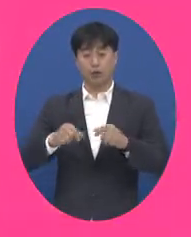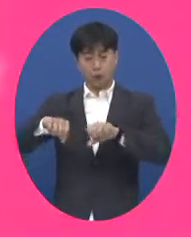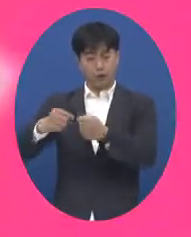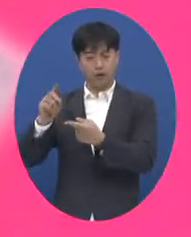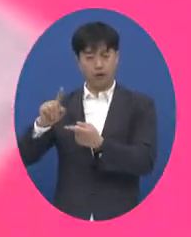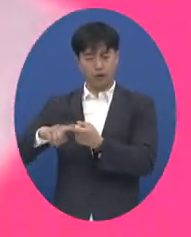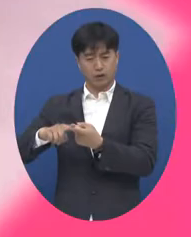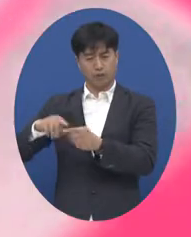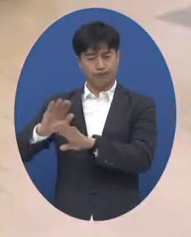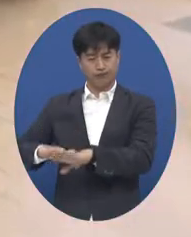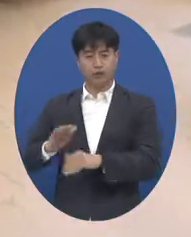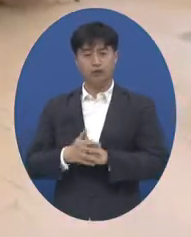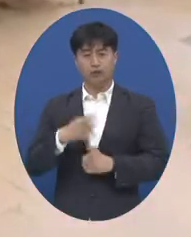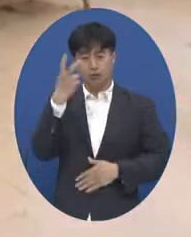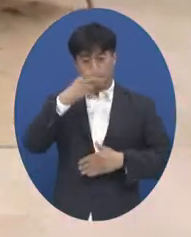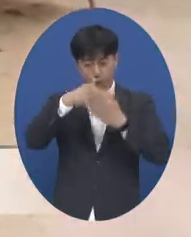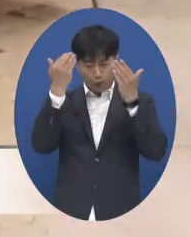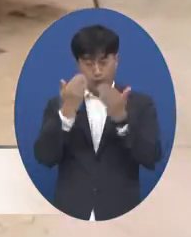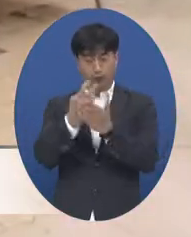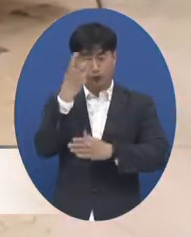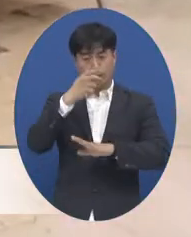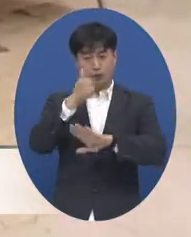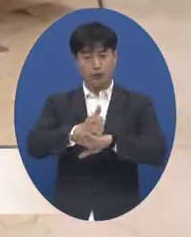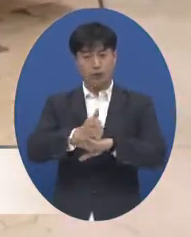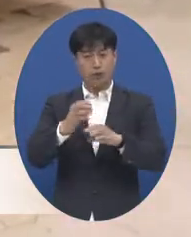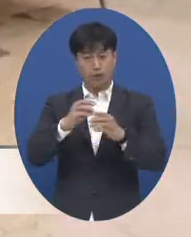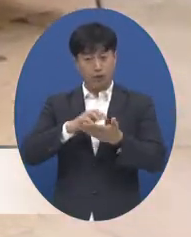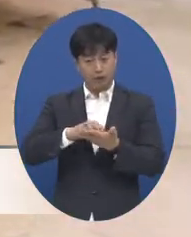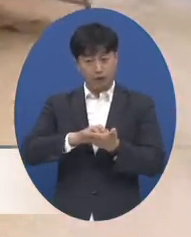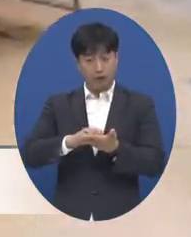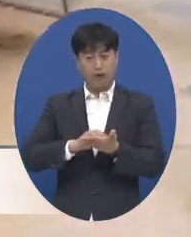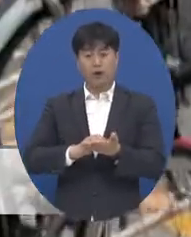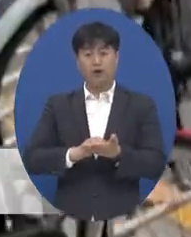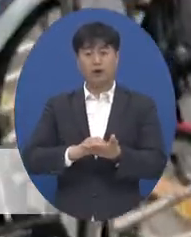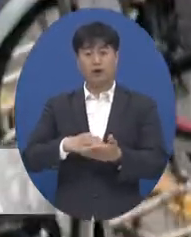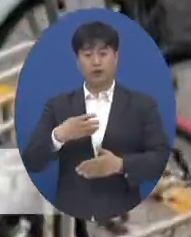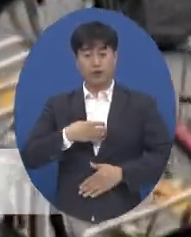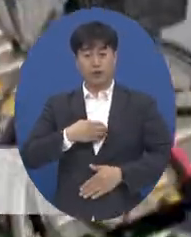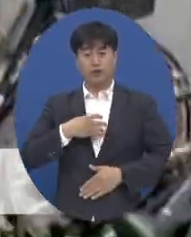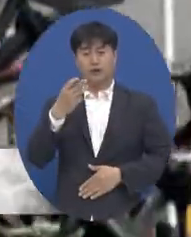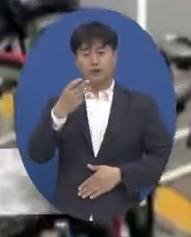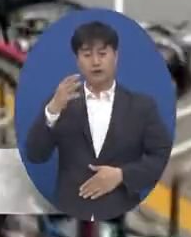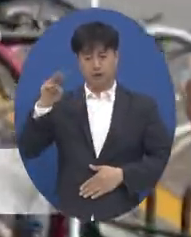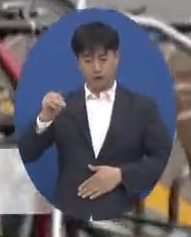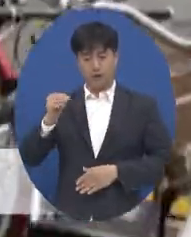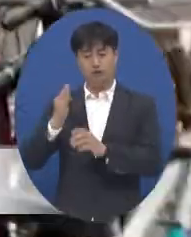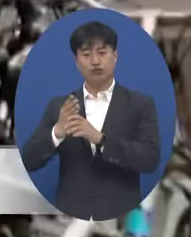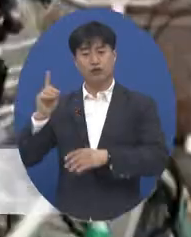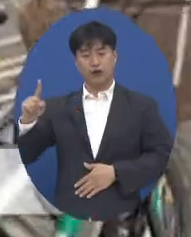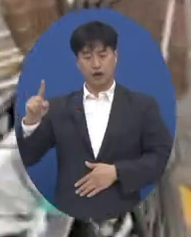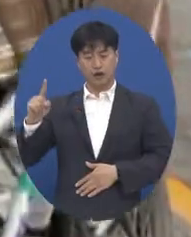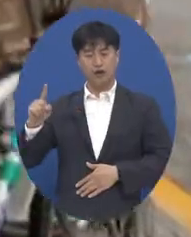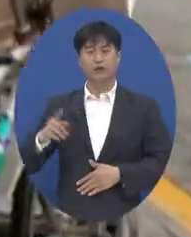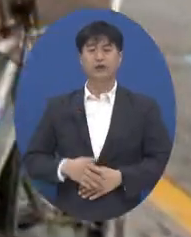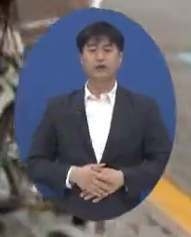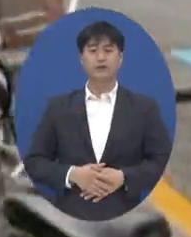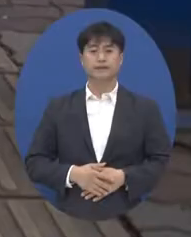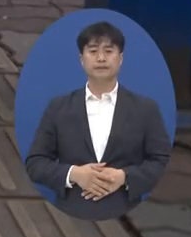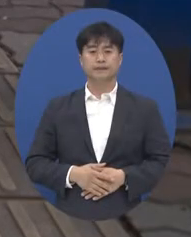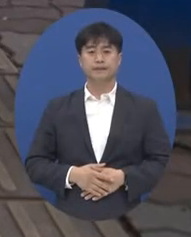나타났습니다. 전체 조사 면적을 따져보면 보행 안전을 위협하는 시설물이 13m당 1개꼴로 설치돼 있는